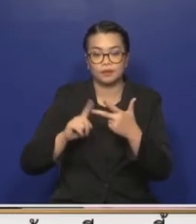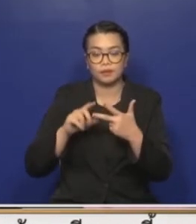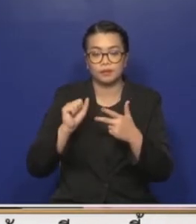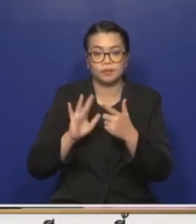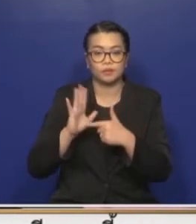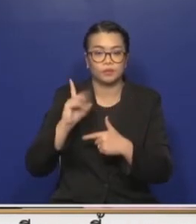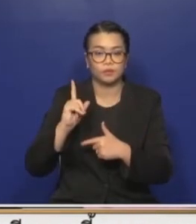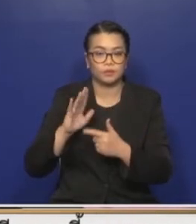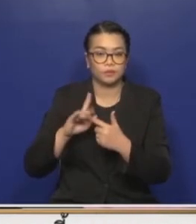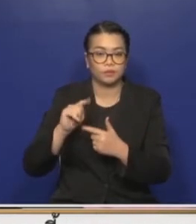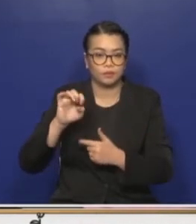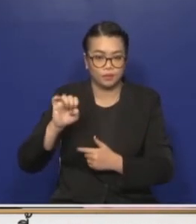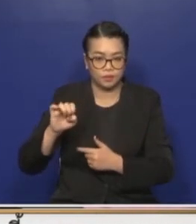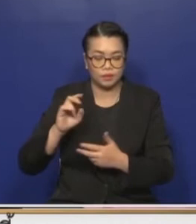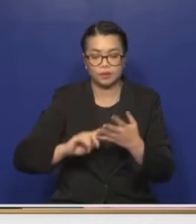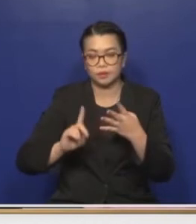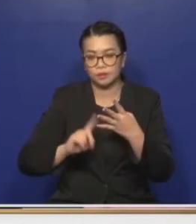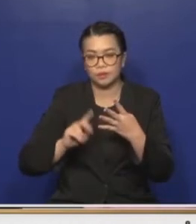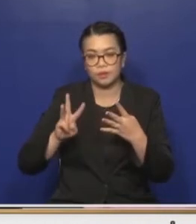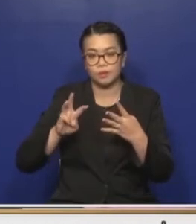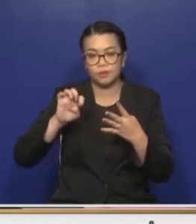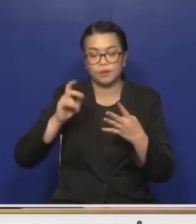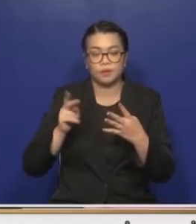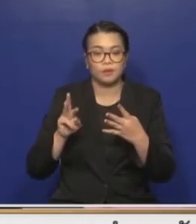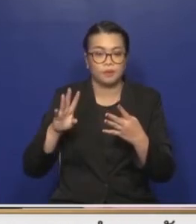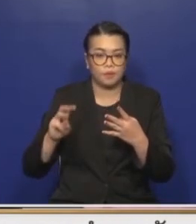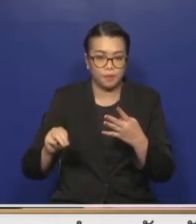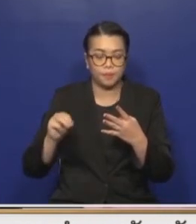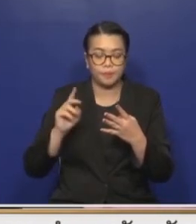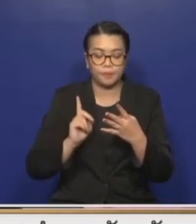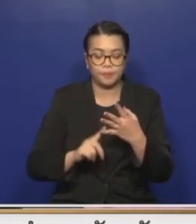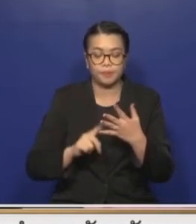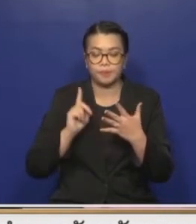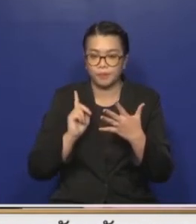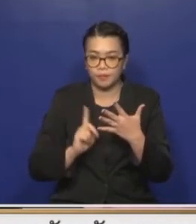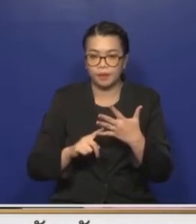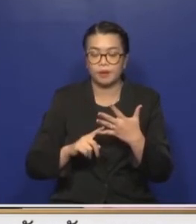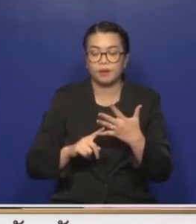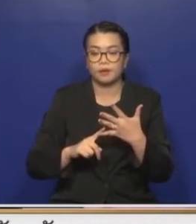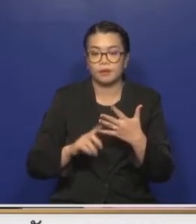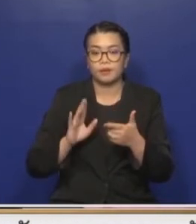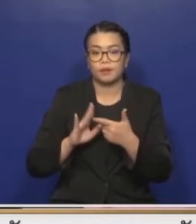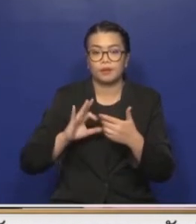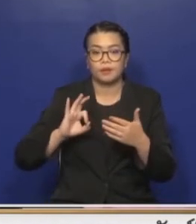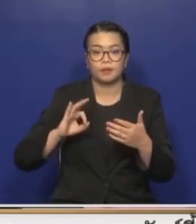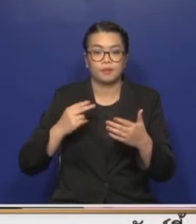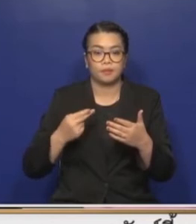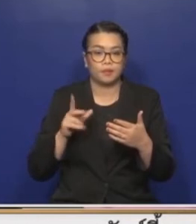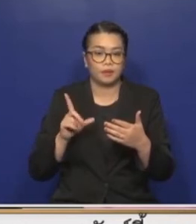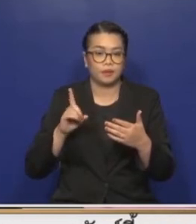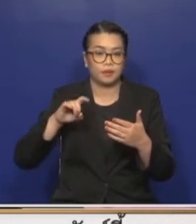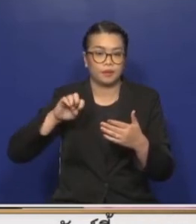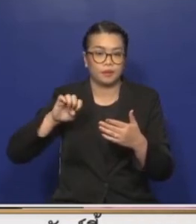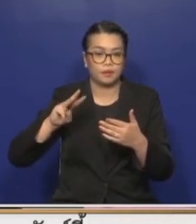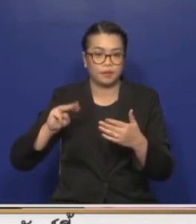าติพินโย4นายวิกรมเตชะธีรวัตร5นายประเดิมชัยบุญช่วยเหลือ6นาย